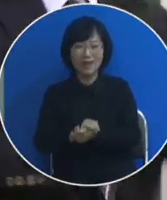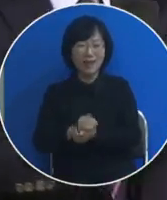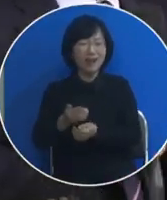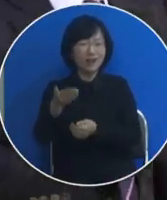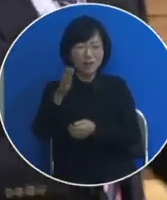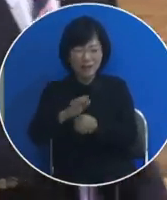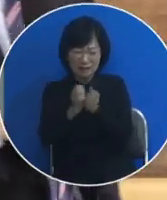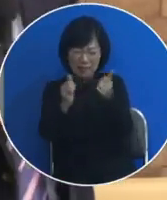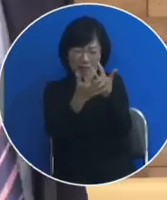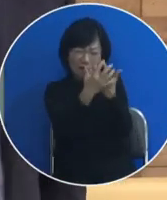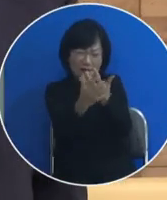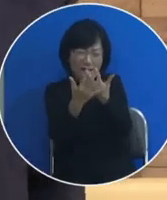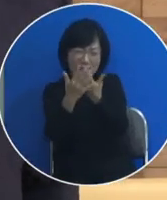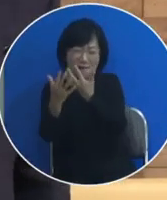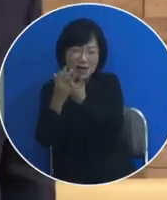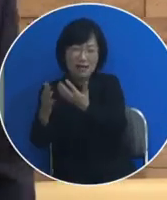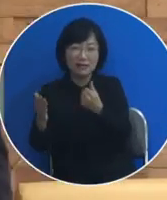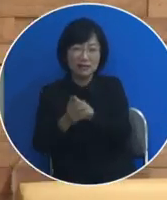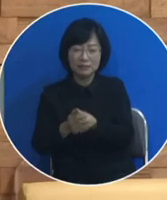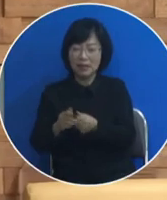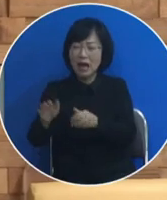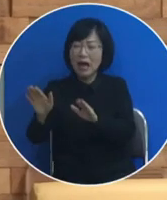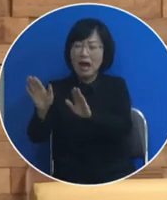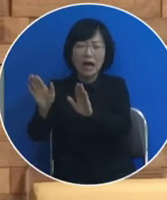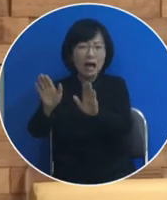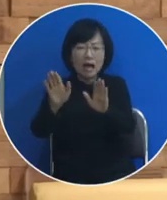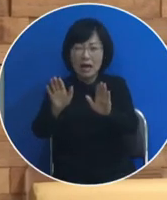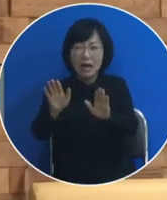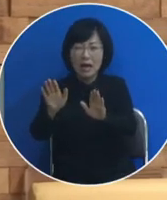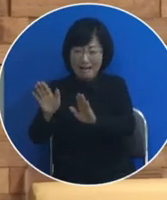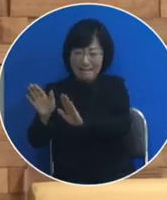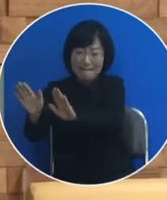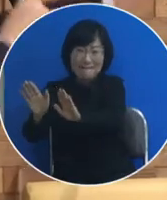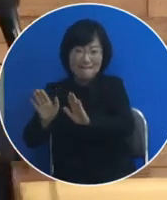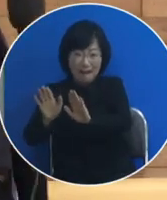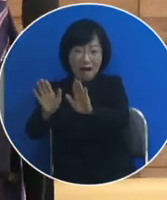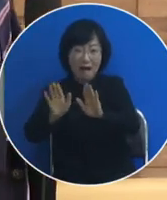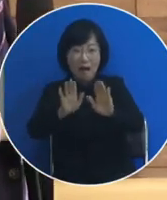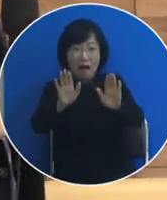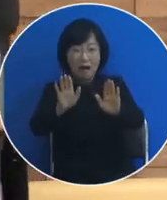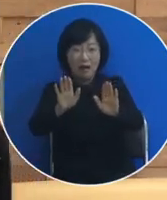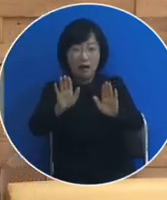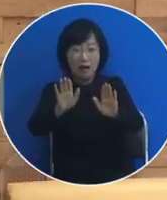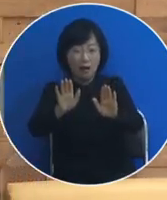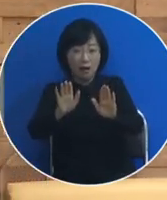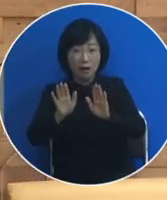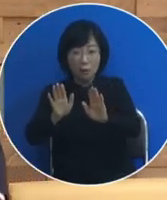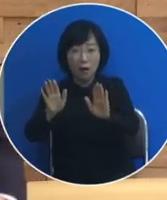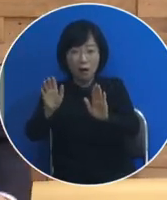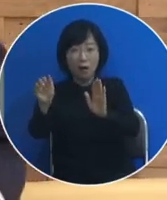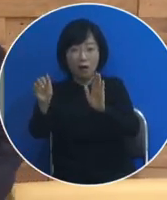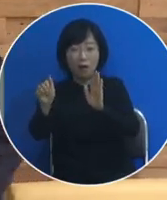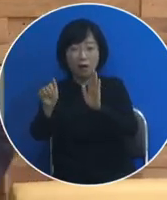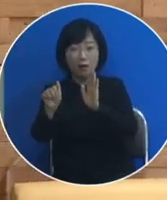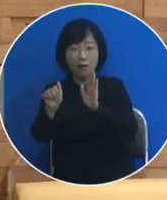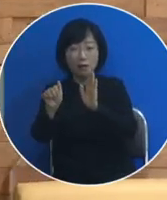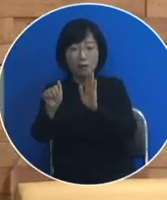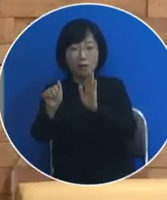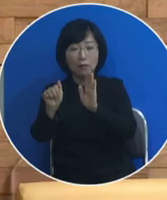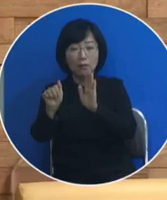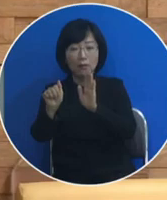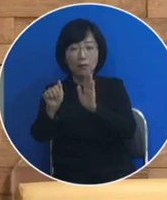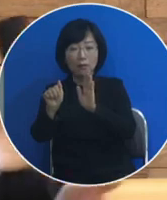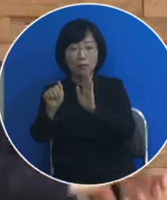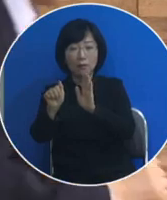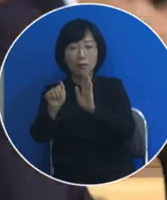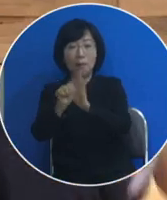you kind of like quietly push people aside, but they're just really roughly pushing them aside. 어떤 남한 사람 밀어붙더라고. And so they roughly push aside this one man. 간이 툭들